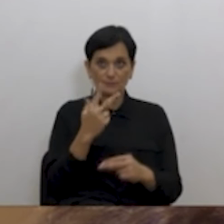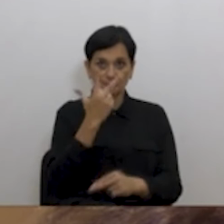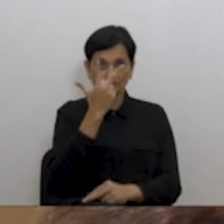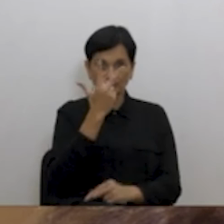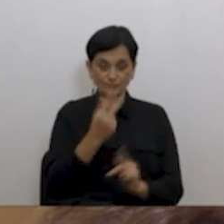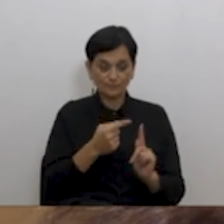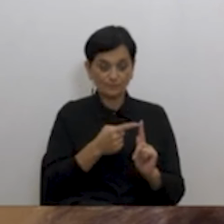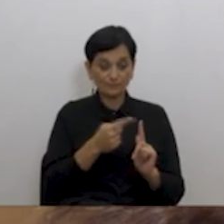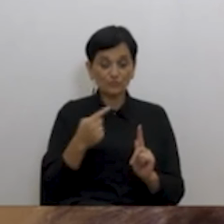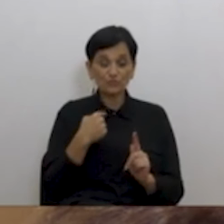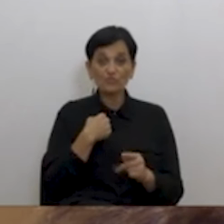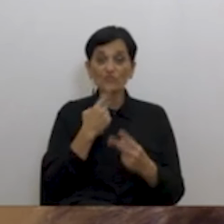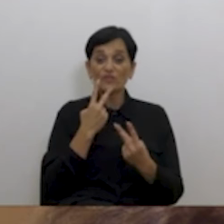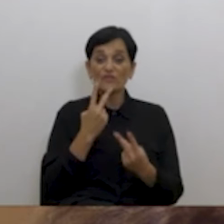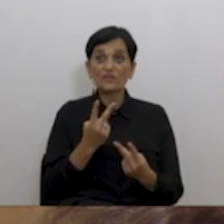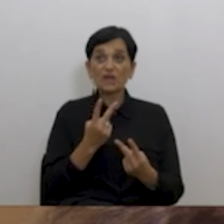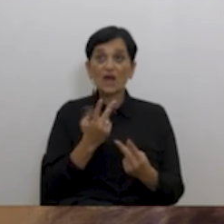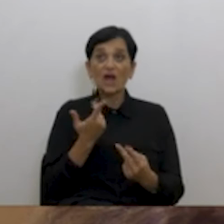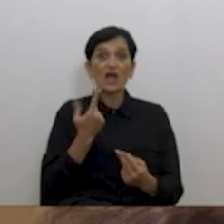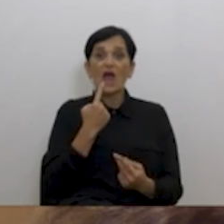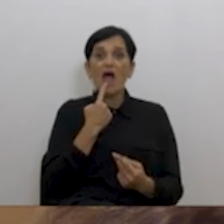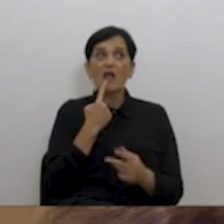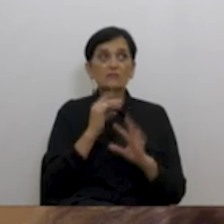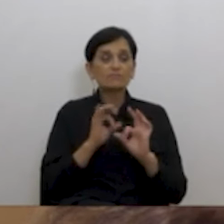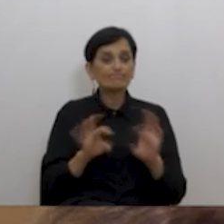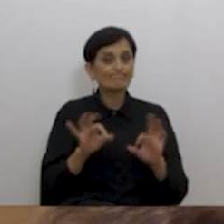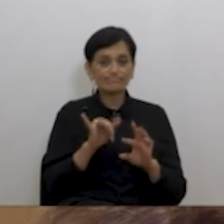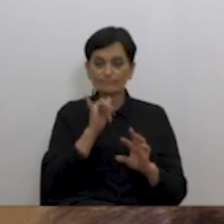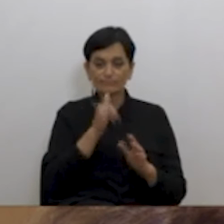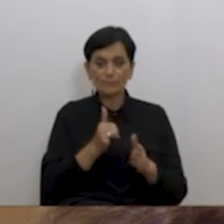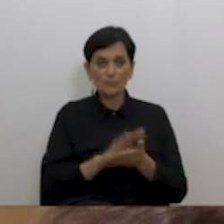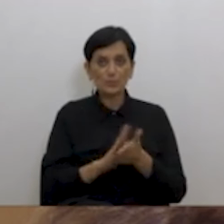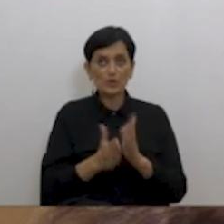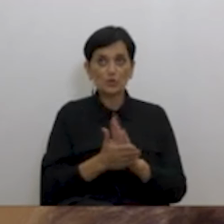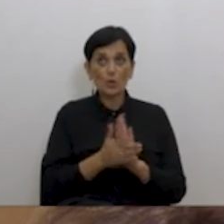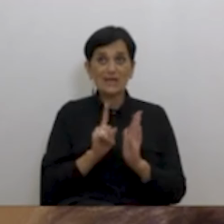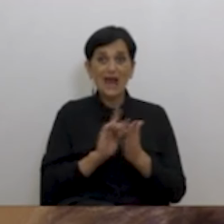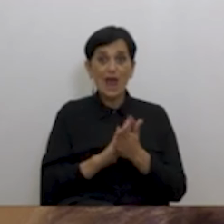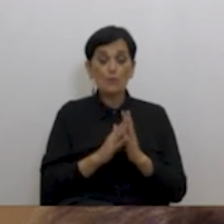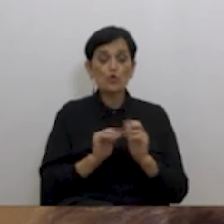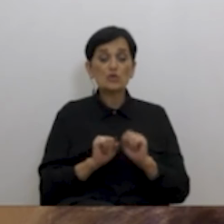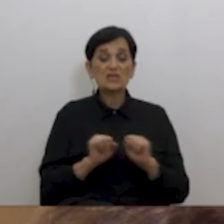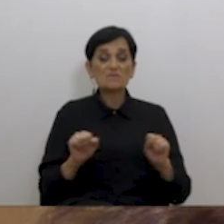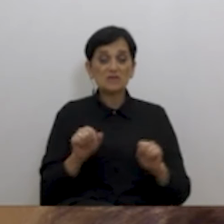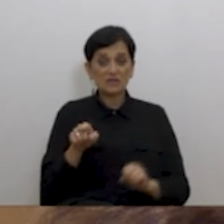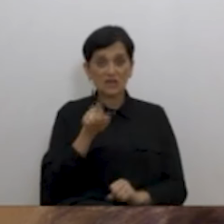მანძილზე ჩვენ რას ნახეთ, ეს არის ენით აუწერელი პირობები, რა პირობებშიც იმ გმირ ხალხს იქ